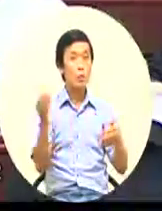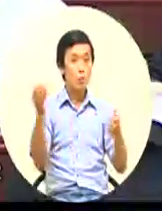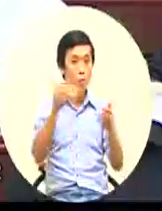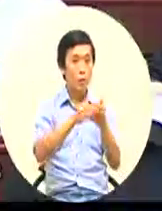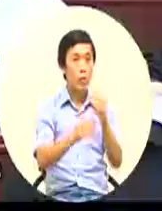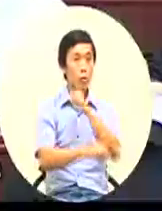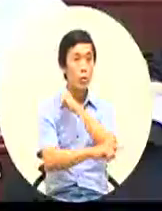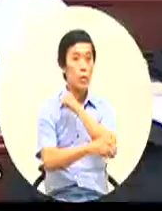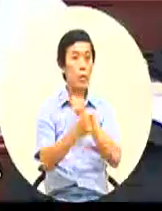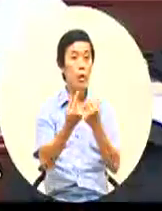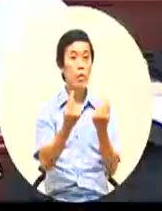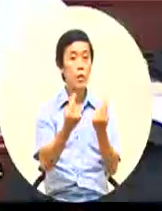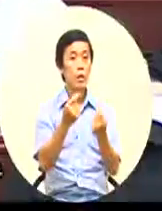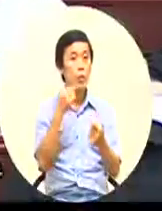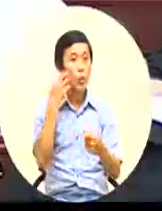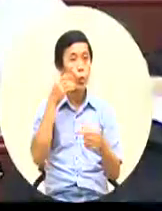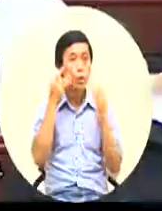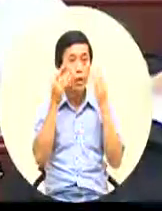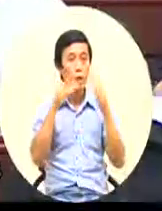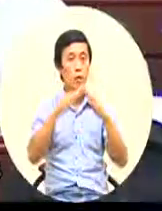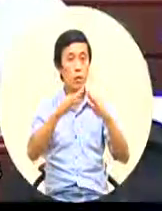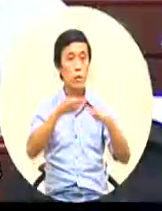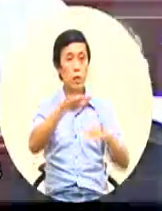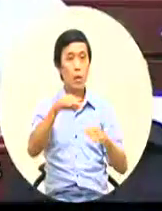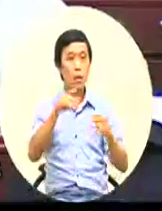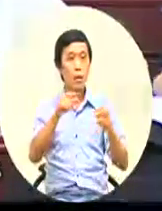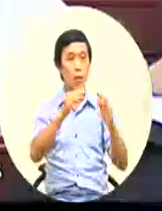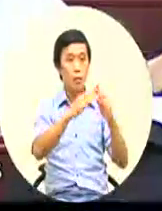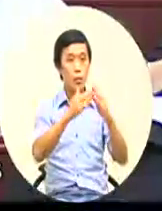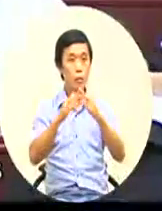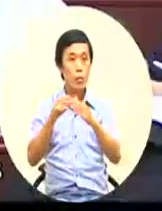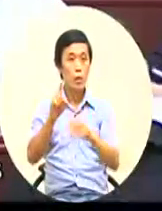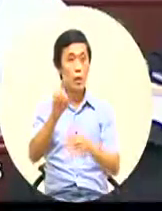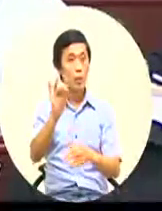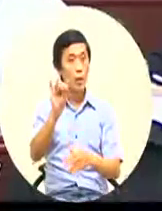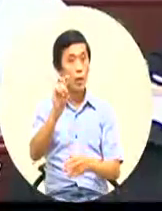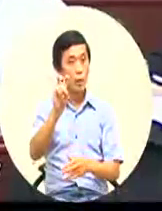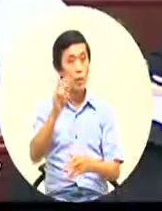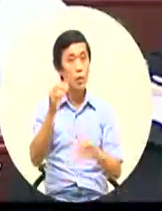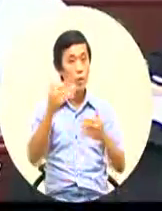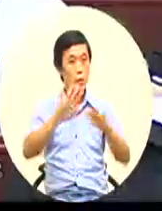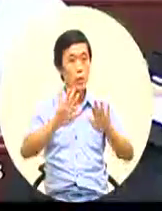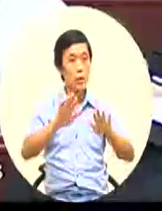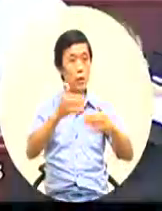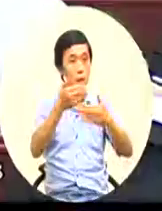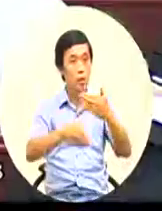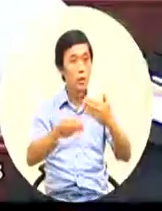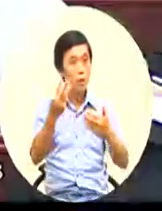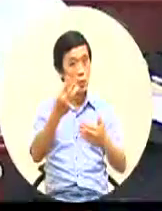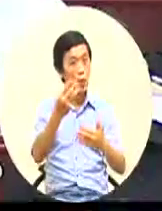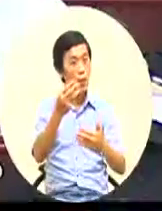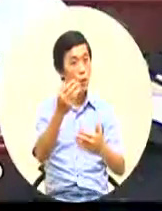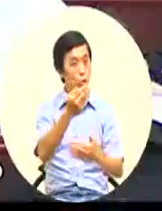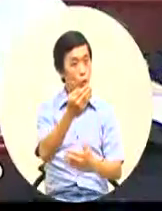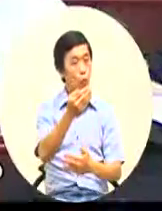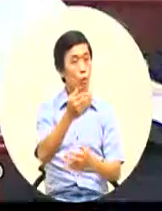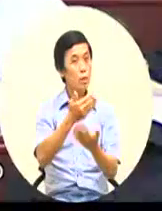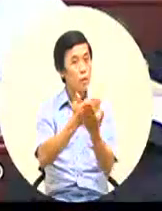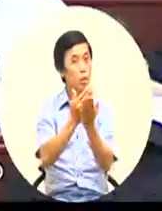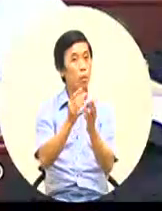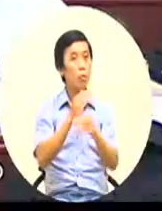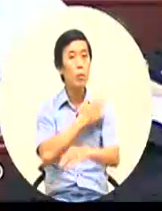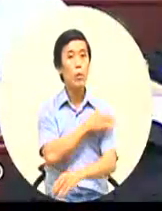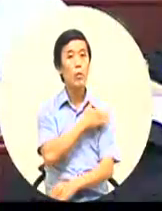能好比说国泰市场120户，到目前为止可能剩下3户，或者有人宣称9户。那不管怎么样，我真的要问一